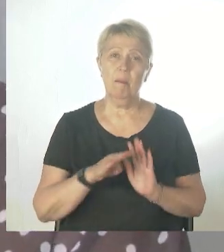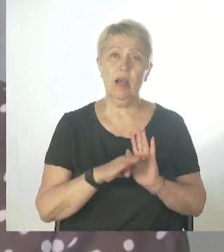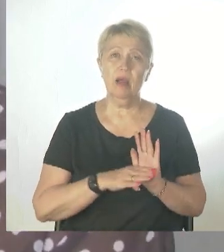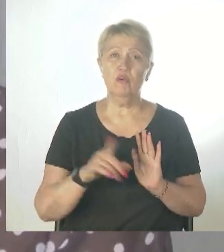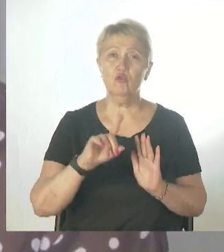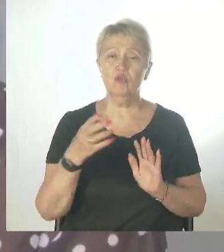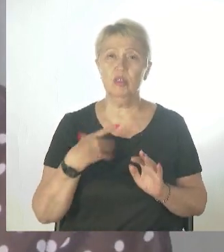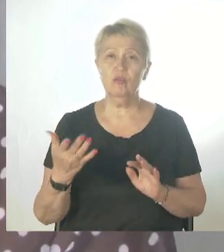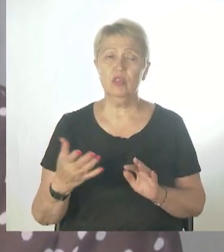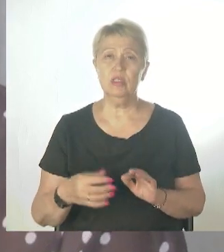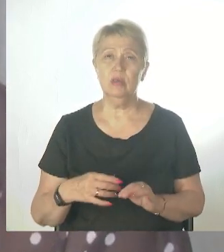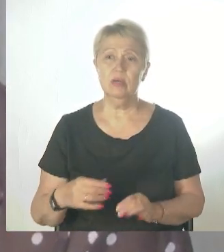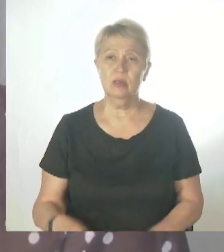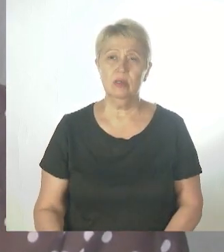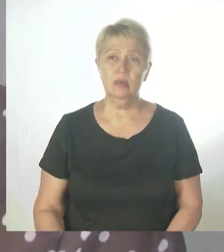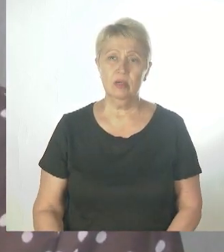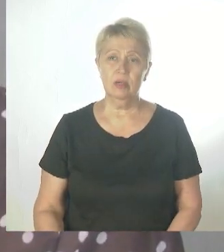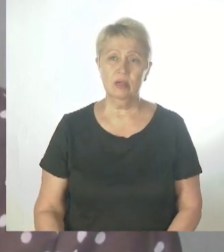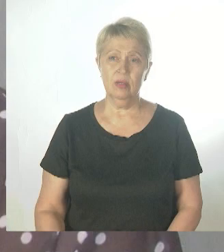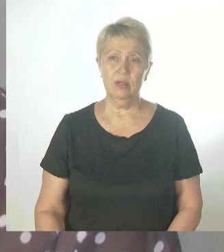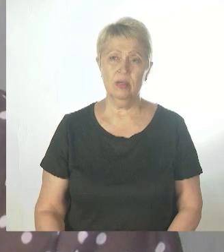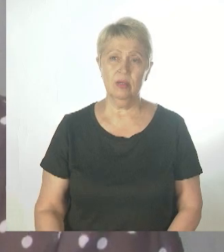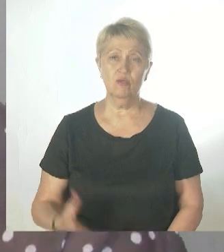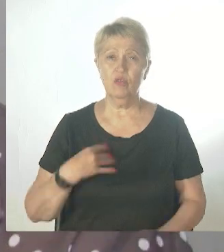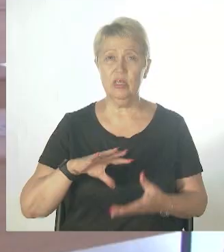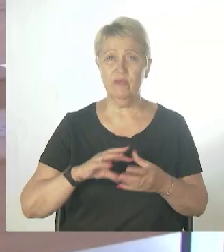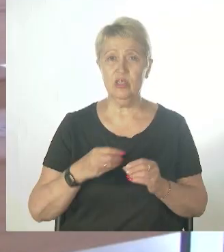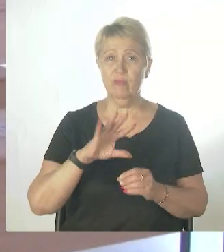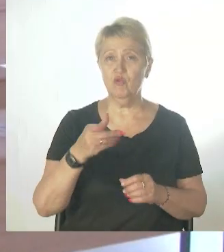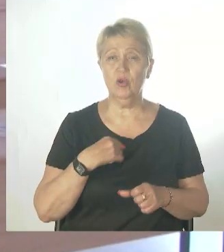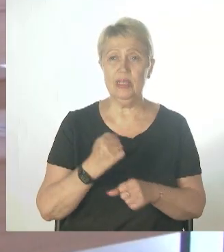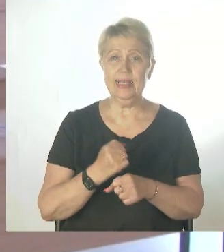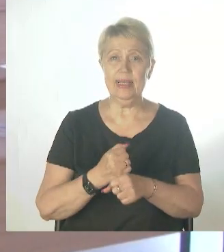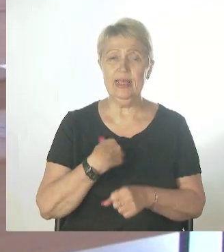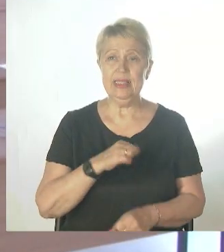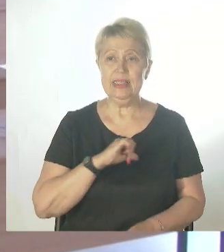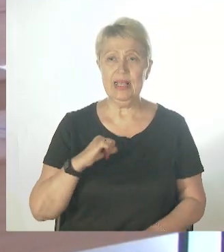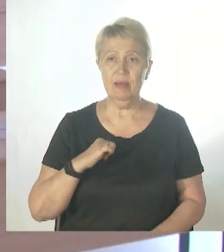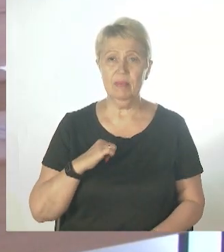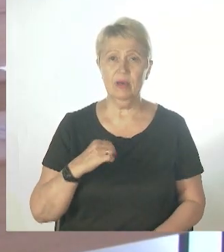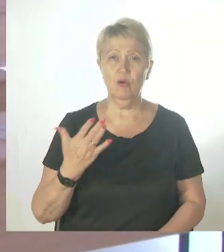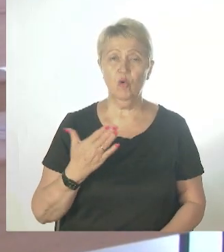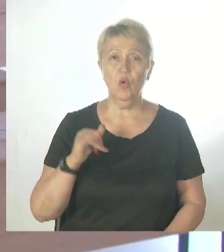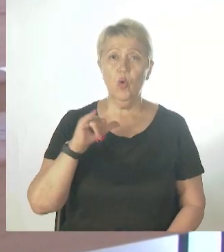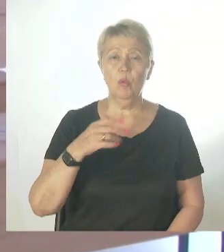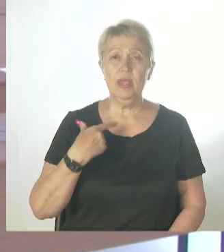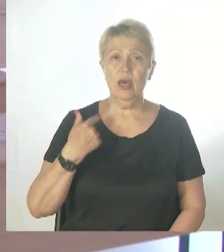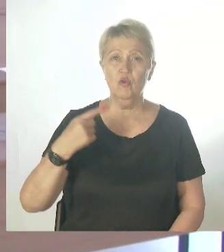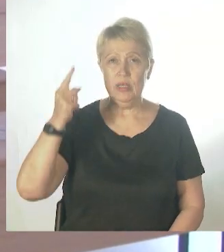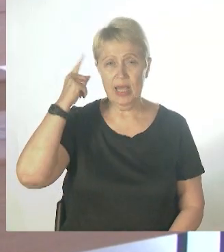допустим, ну, скомпоновать. Ну, и то он как бы в основном все делал сам. У меня ум, допустим, он логический,